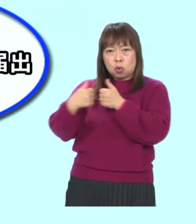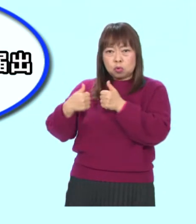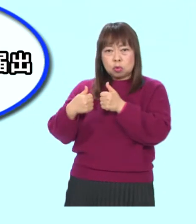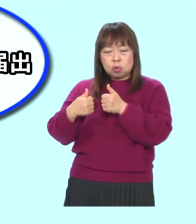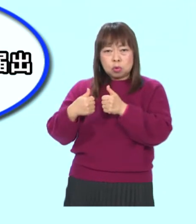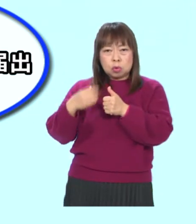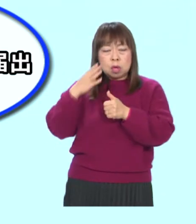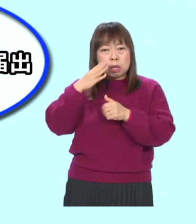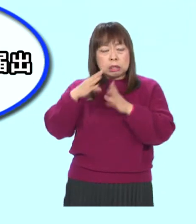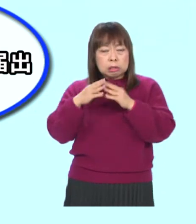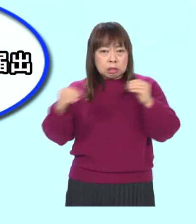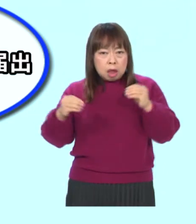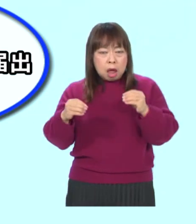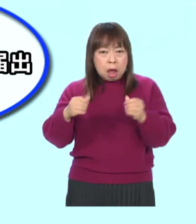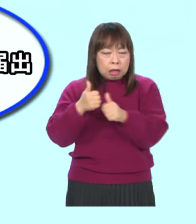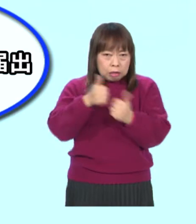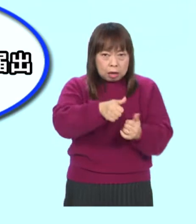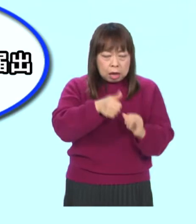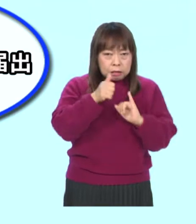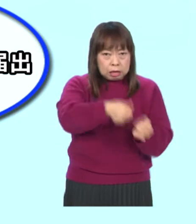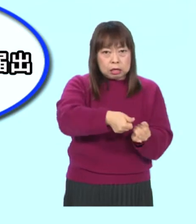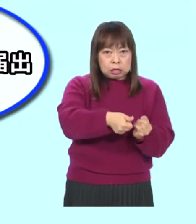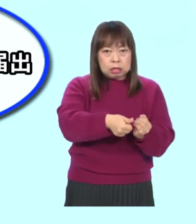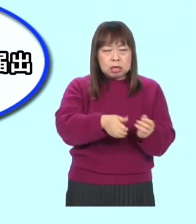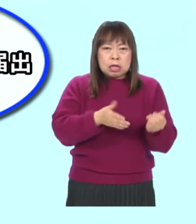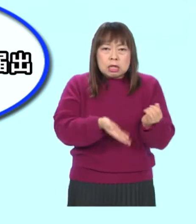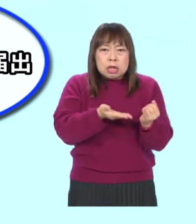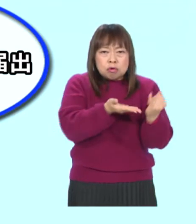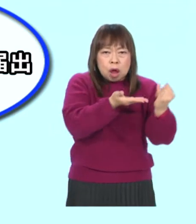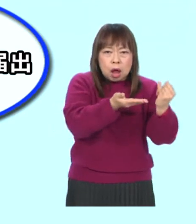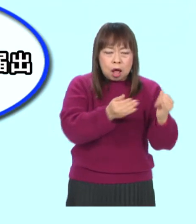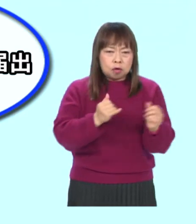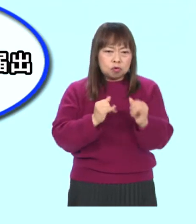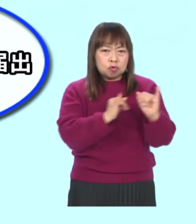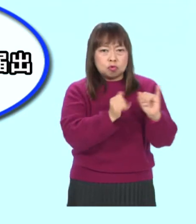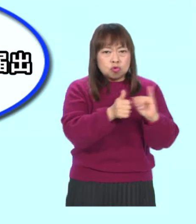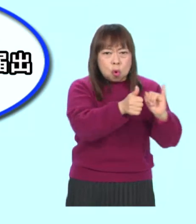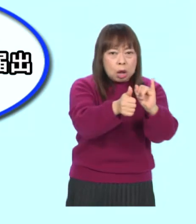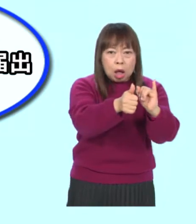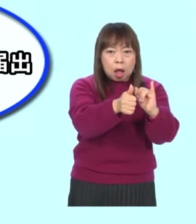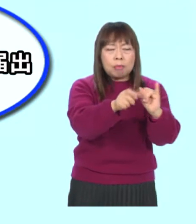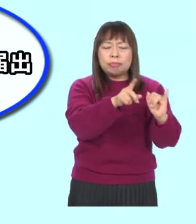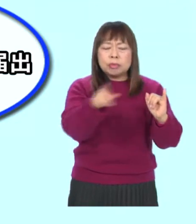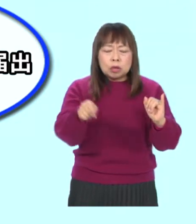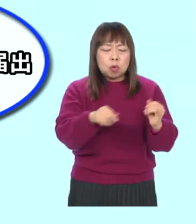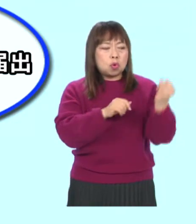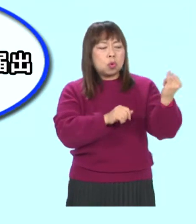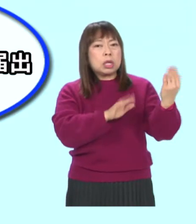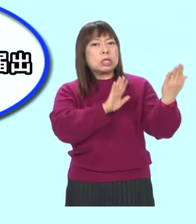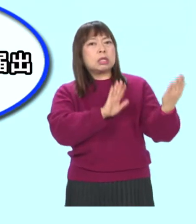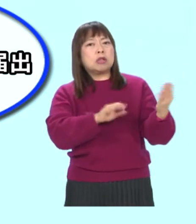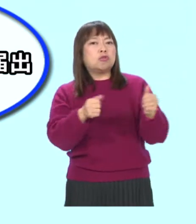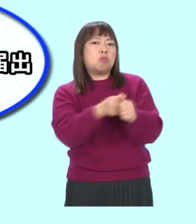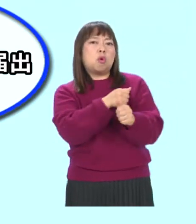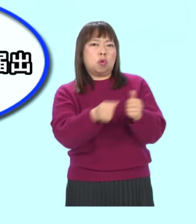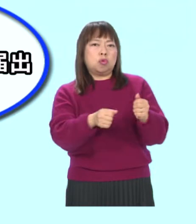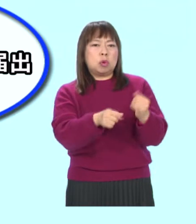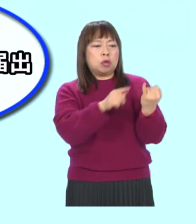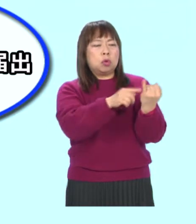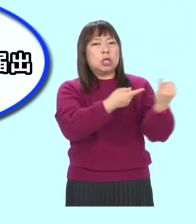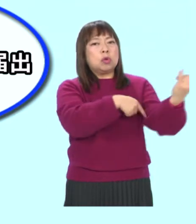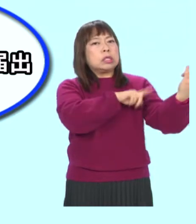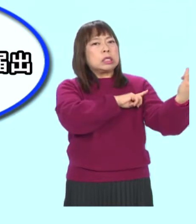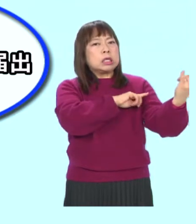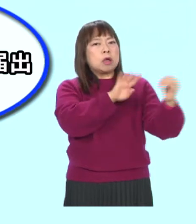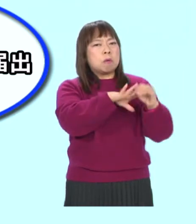罪、セクハラ、ストーカー行為など、女性に対する暴力は女性の人権を侵害するも